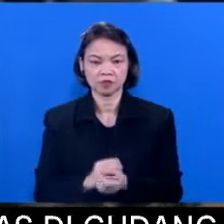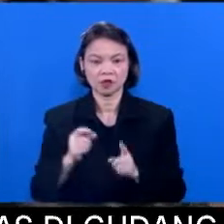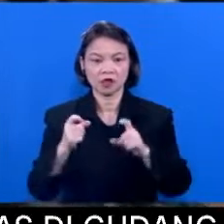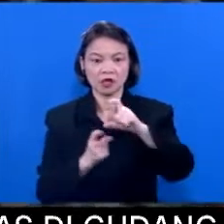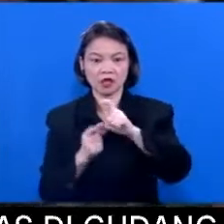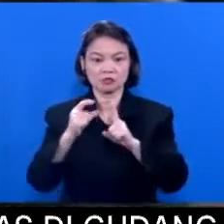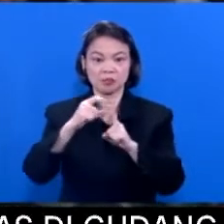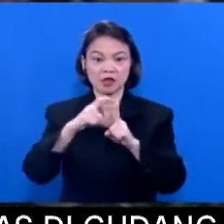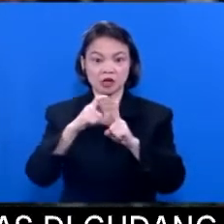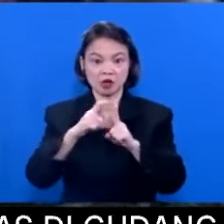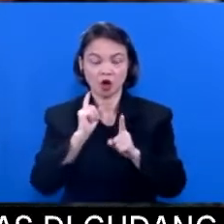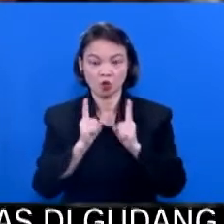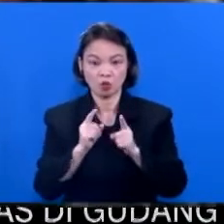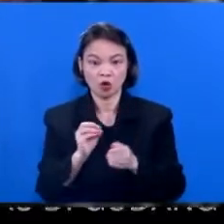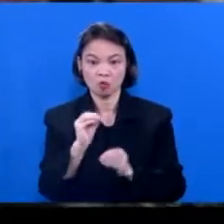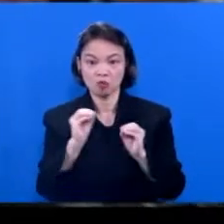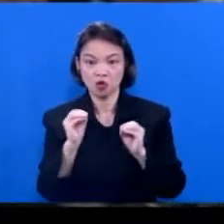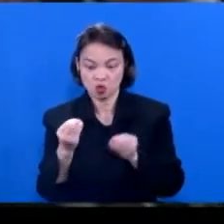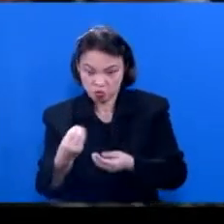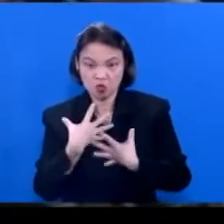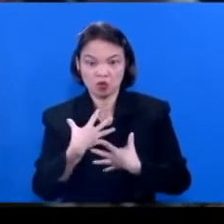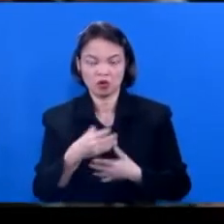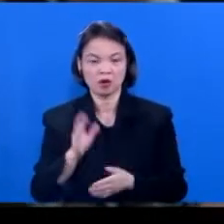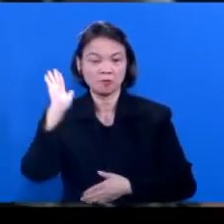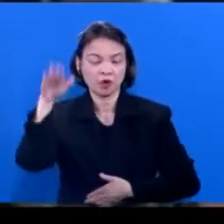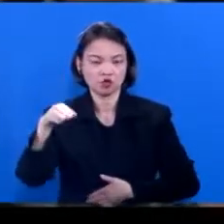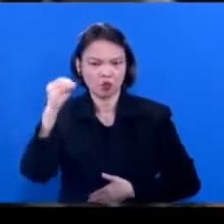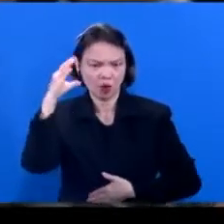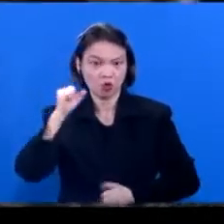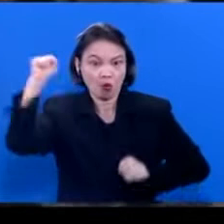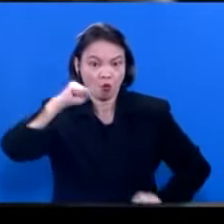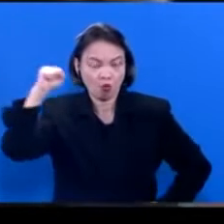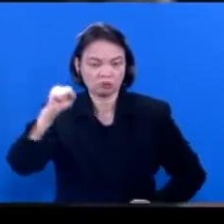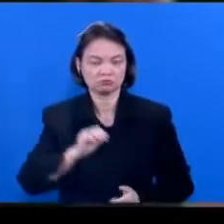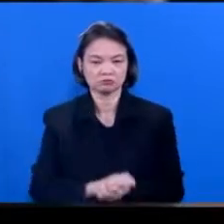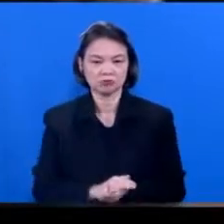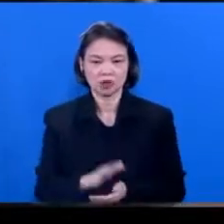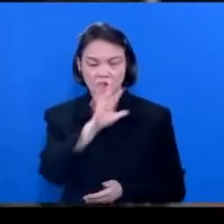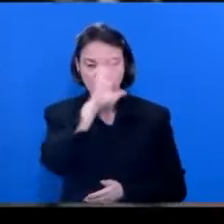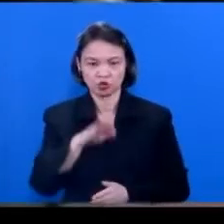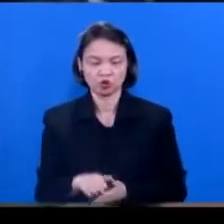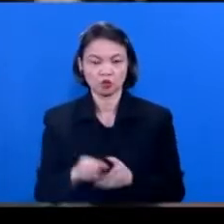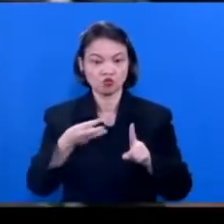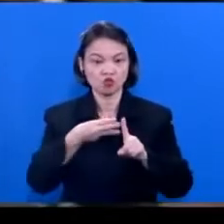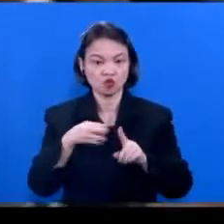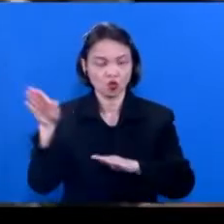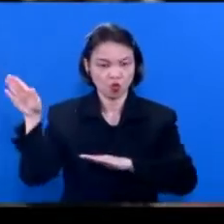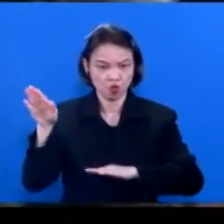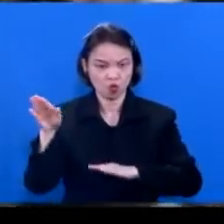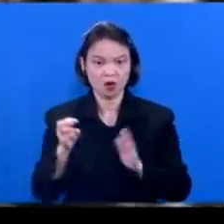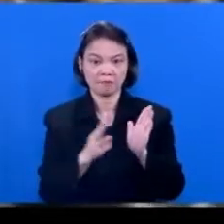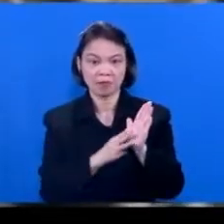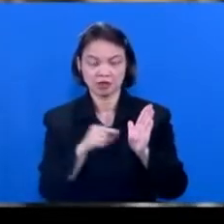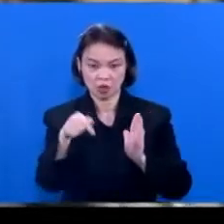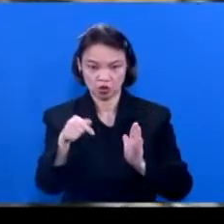pagi. Siap. Anggota Komisi 1 DPRD Kabupaten Bungo, Saiful Acik Bilal, mengakui peristiwa dalam video